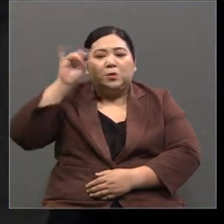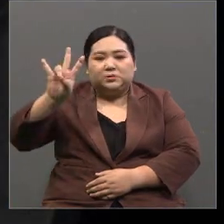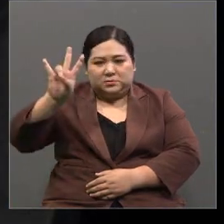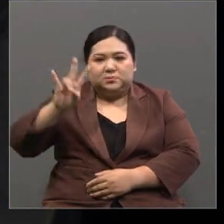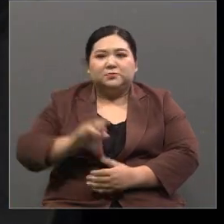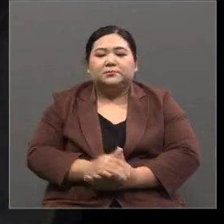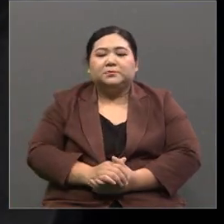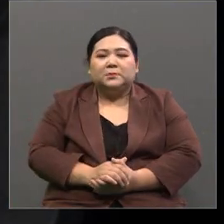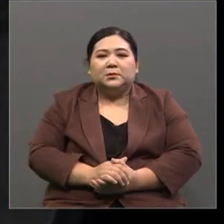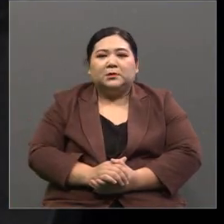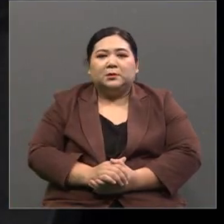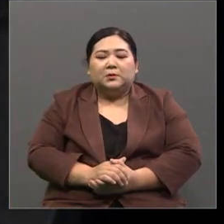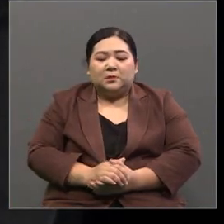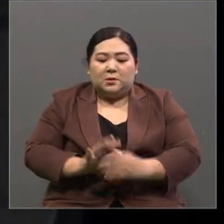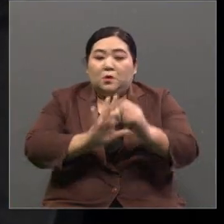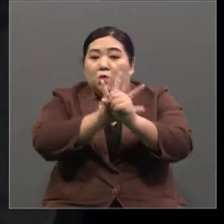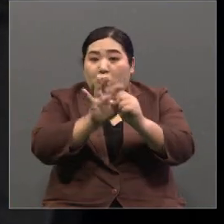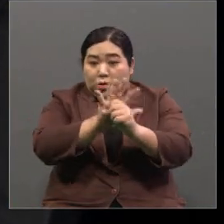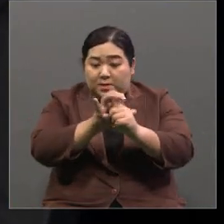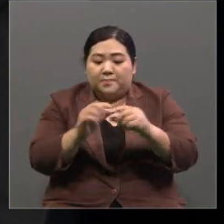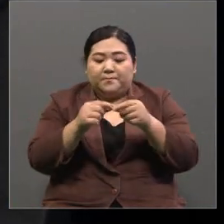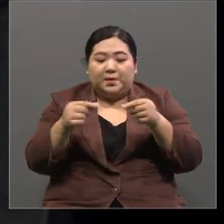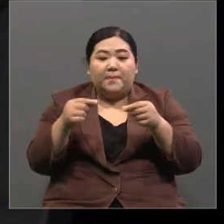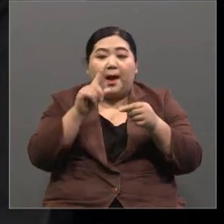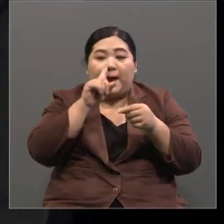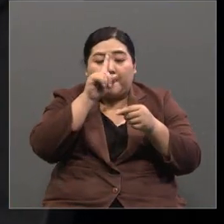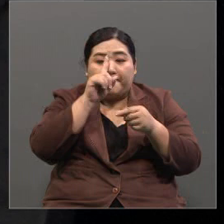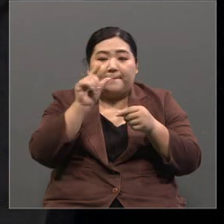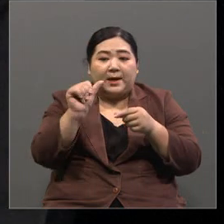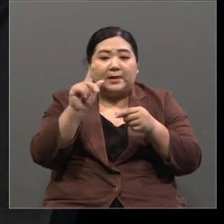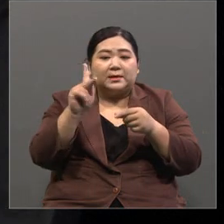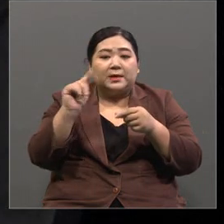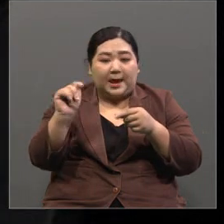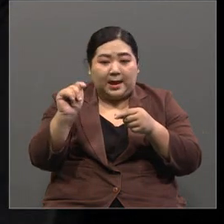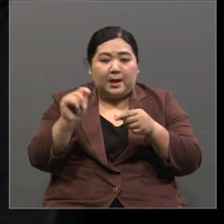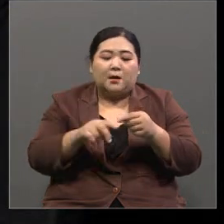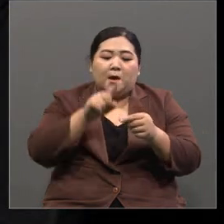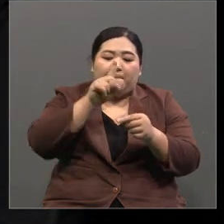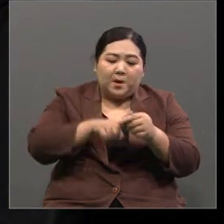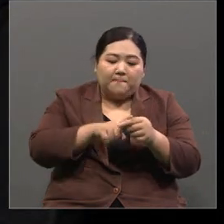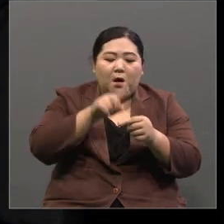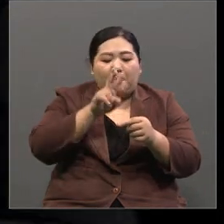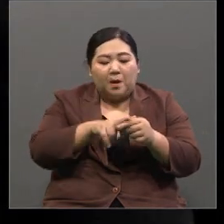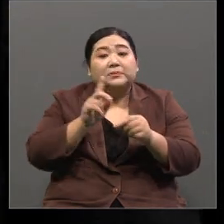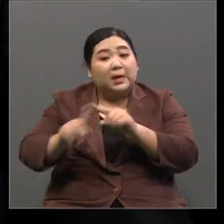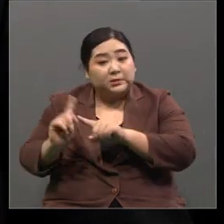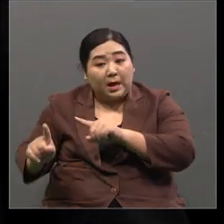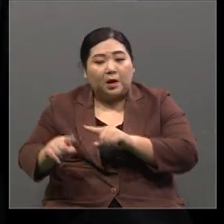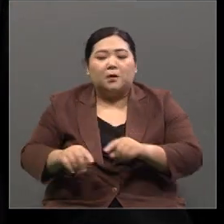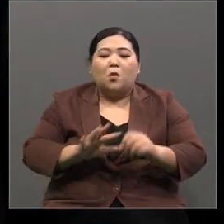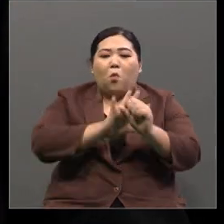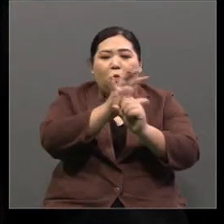ว่าสำหรับการตรวจหาเชื้อโควิด-19 ด้วย ATK ค่ะสามารถตรวจหาเชื้อได้ทุกสายพันธุ์นะแต่ว่าจะพ